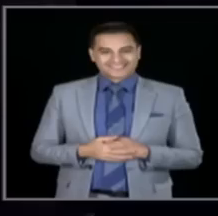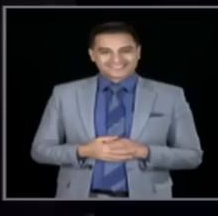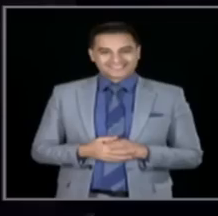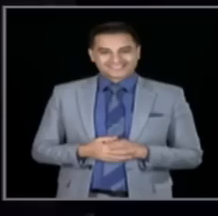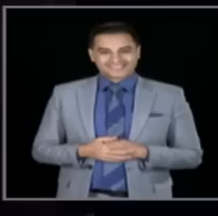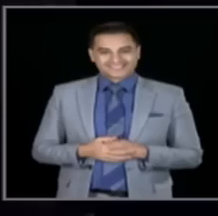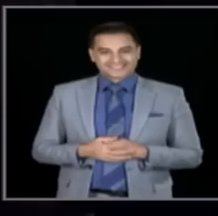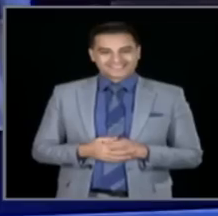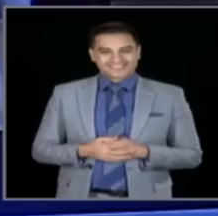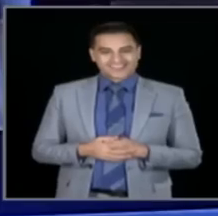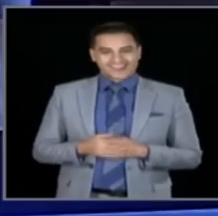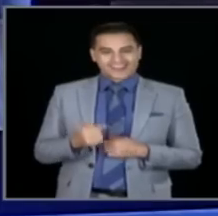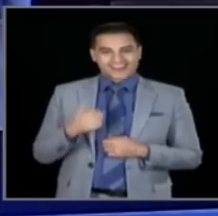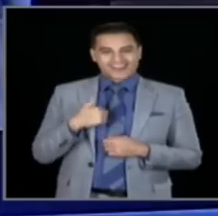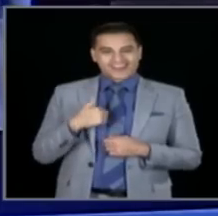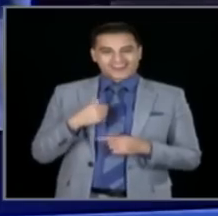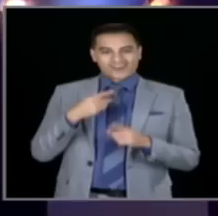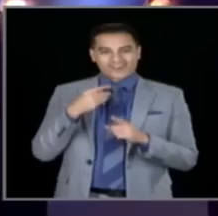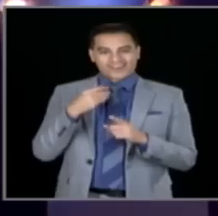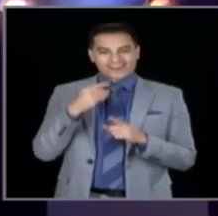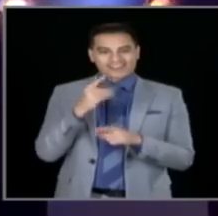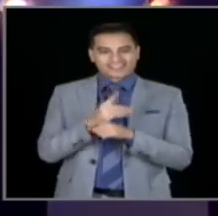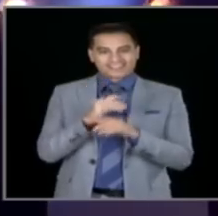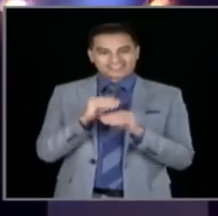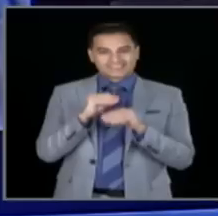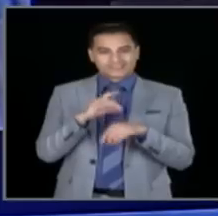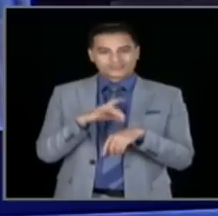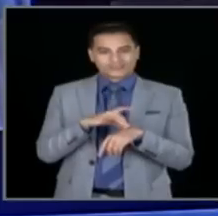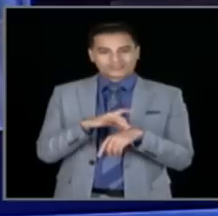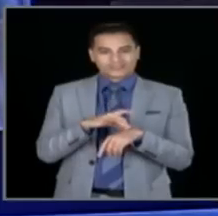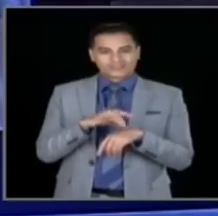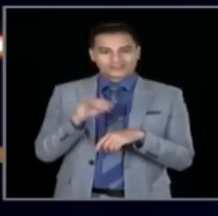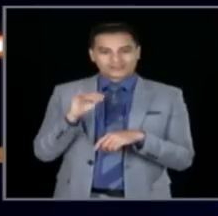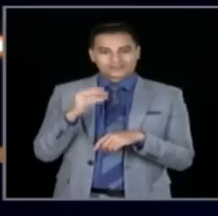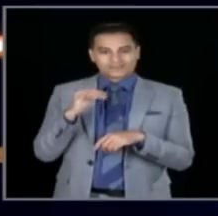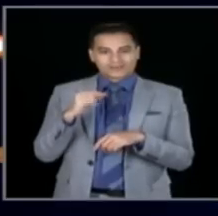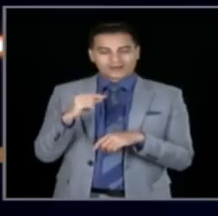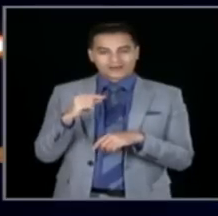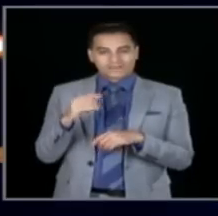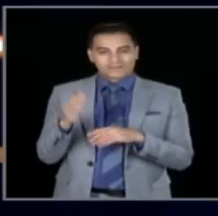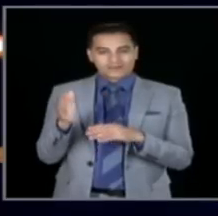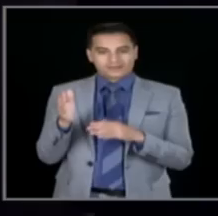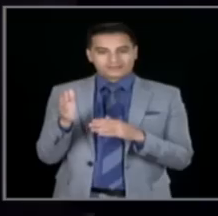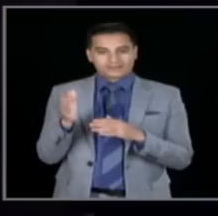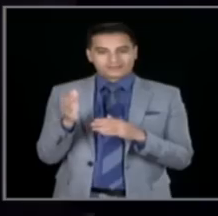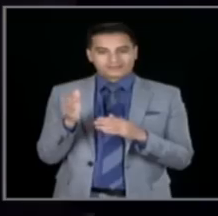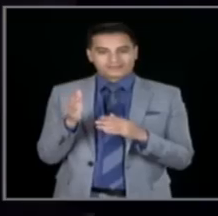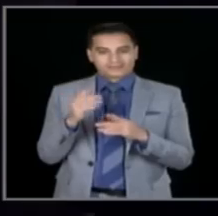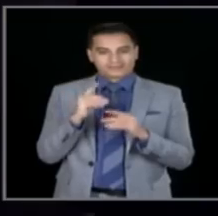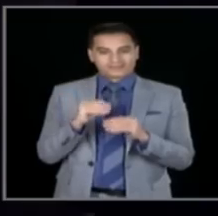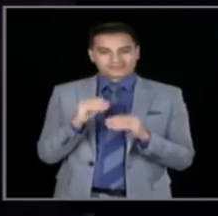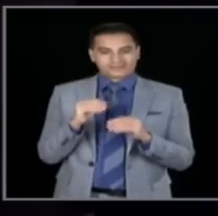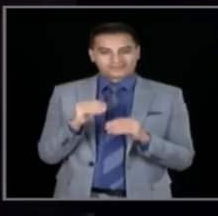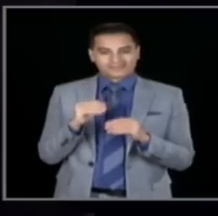اه على فكره دكتور محمد حسام انا درست له في الجامعه، خريج اسنان عين شمس. انت درست له في الجامعه؟ اه. شفتوا